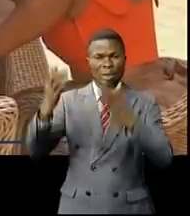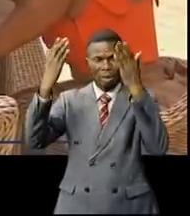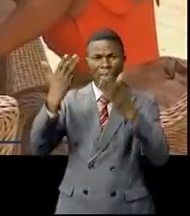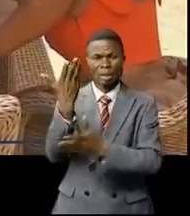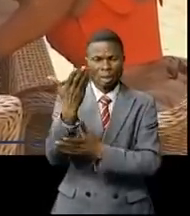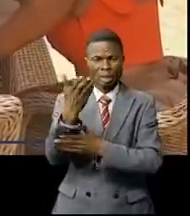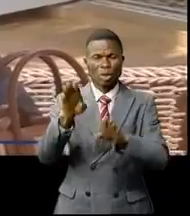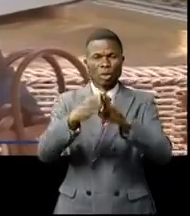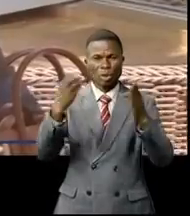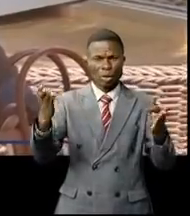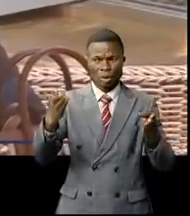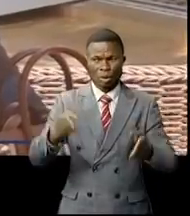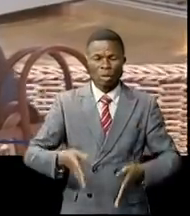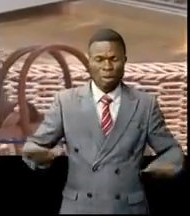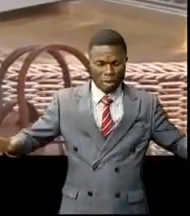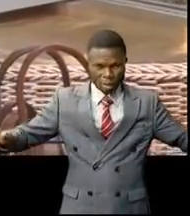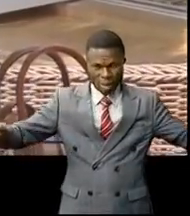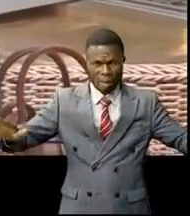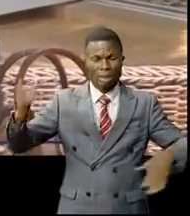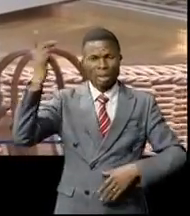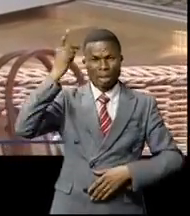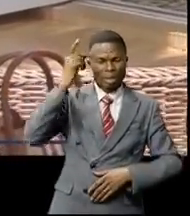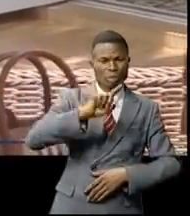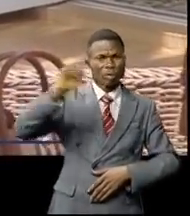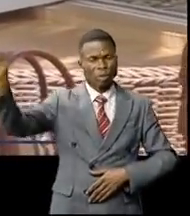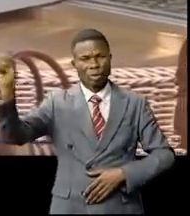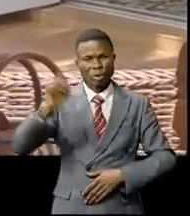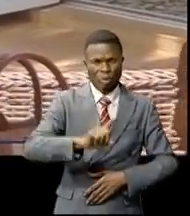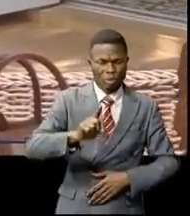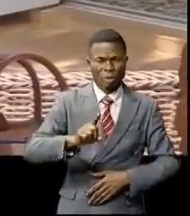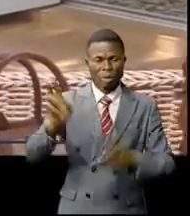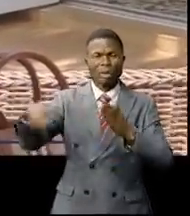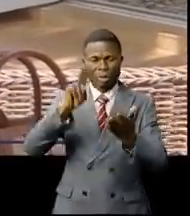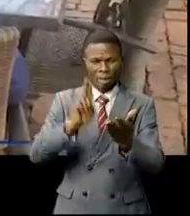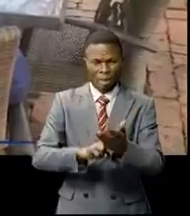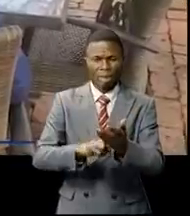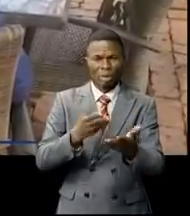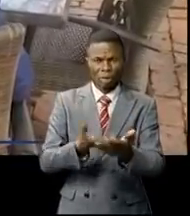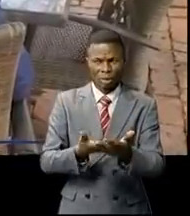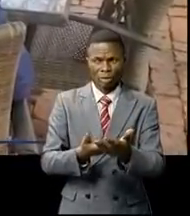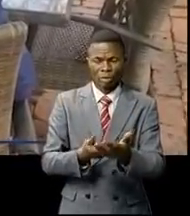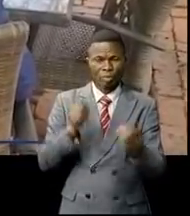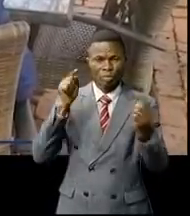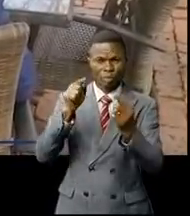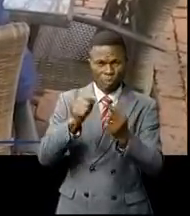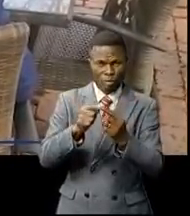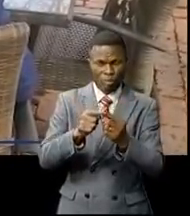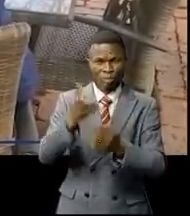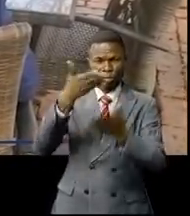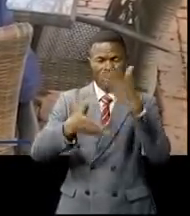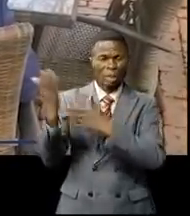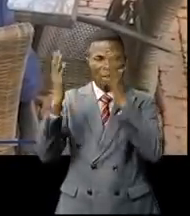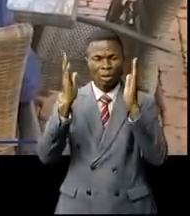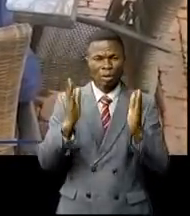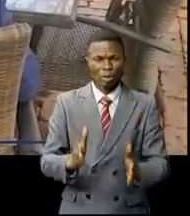réouverture de la ligne aérienne kinshasa à harare suivant les accords en cours et ce dans le but d'accroître les échanges commerciaux